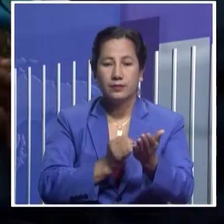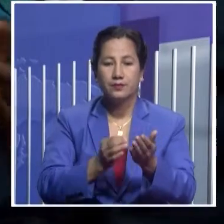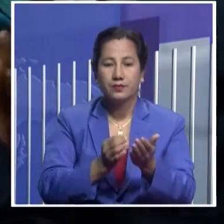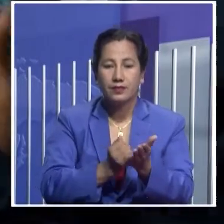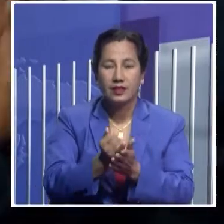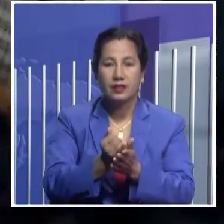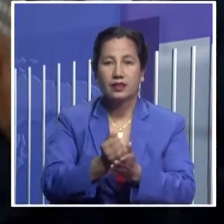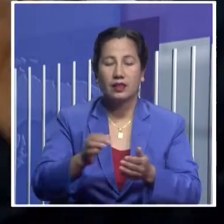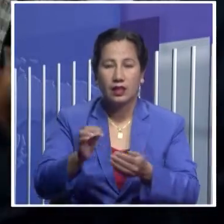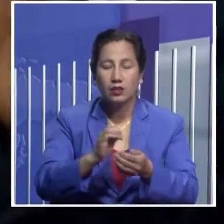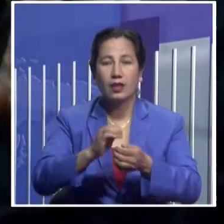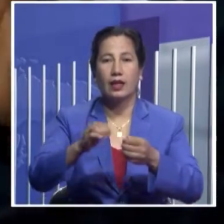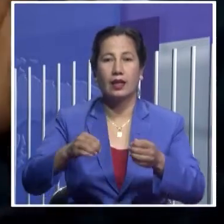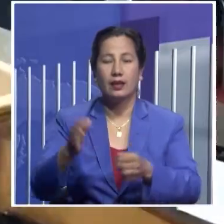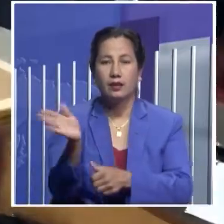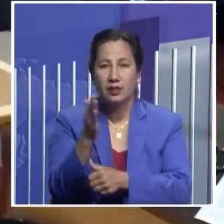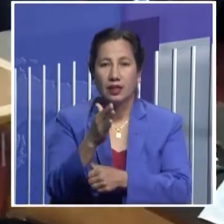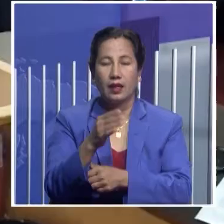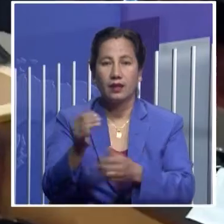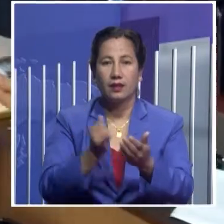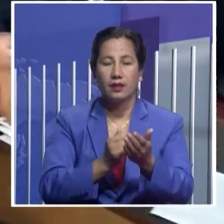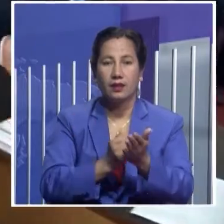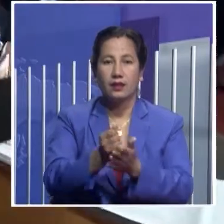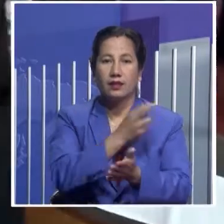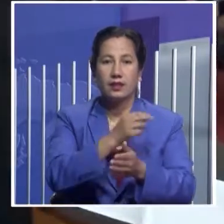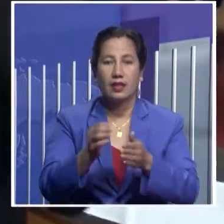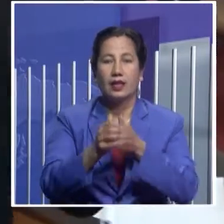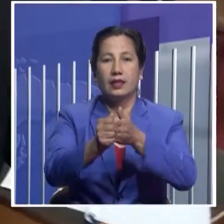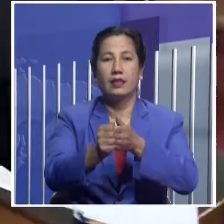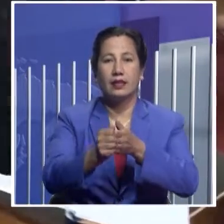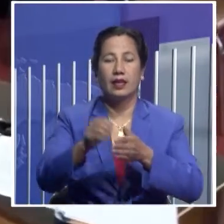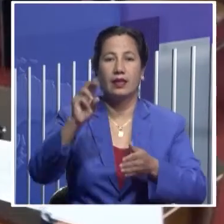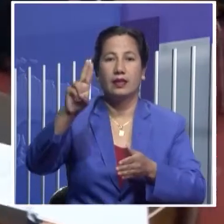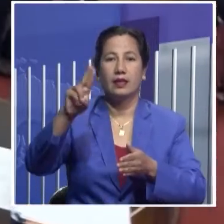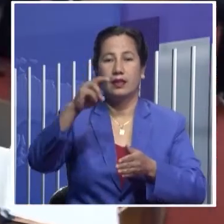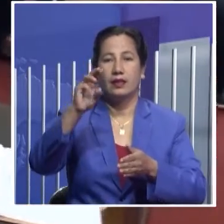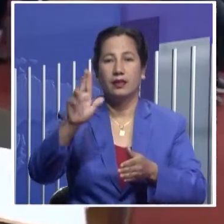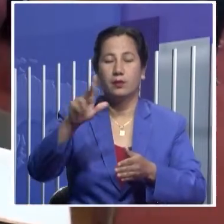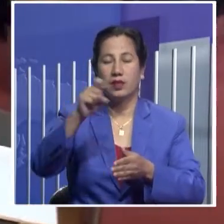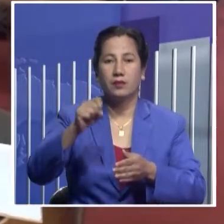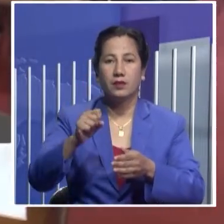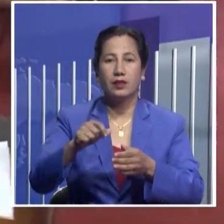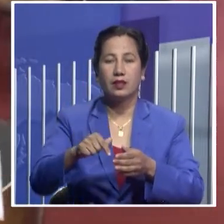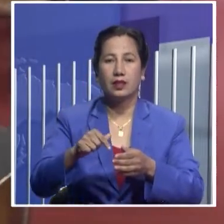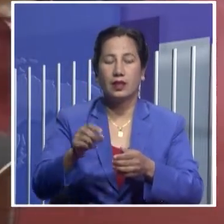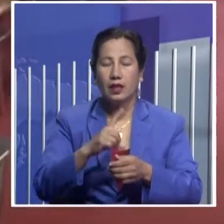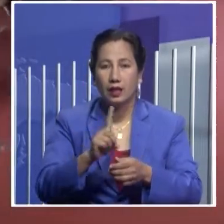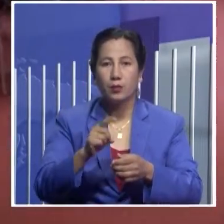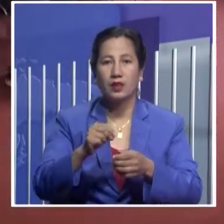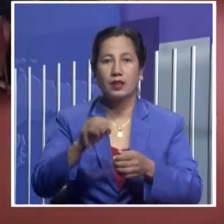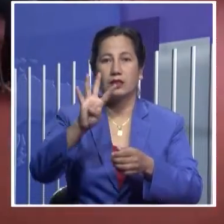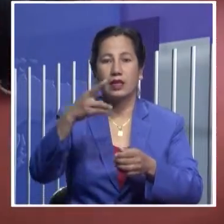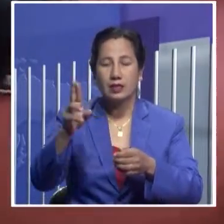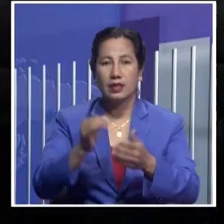मन्त्रालय कृषि विकास निर्देशनालयले किसान नेता भीमदत्त पन्तको नामबाट राखिएको पुरस्कारबाट 1 जना सर्वोत्कृष्ट र 4 जना